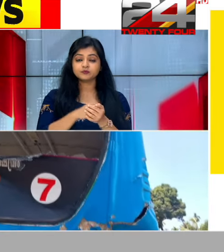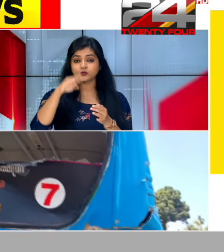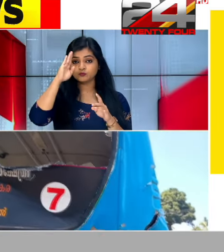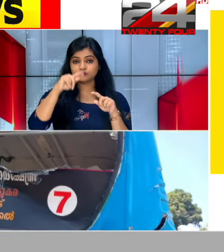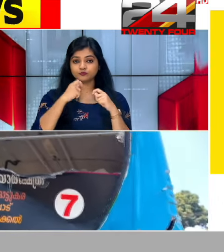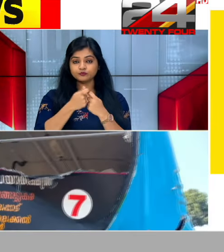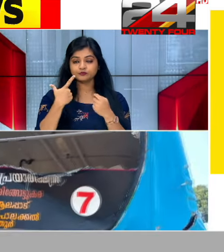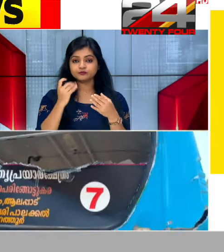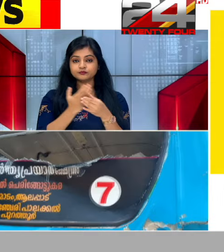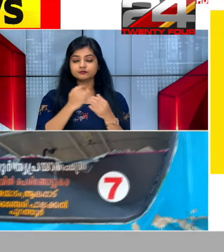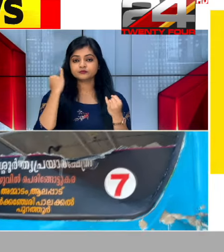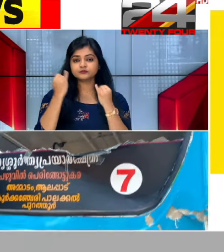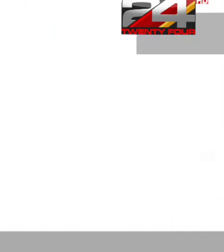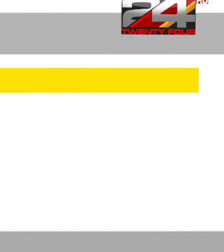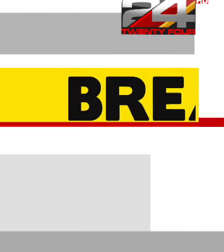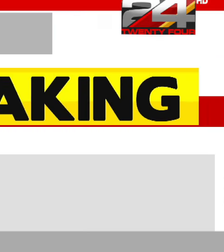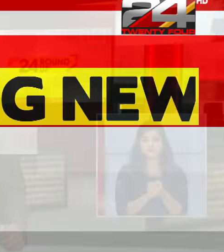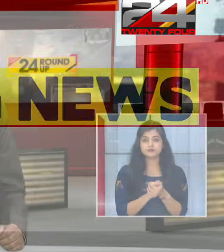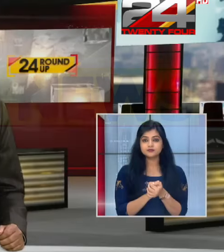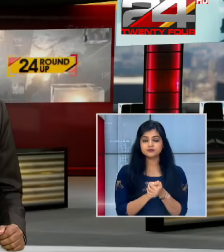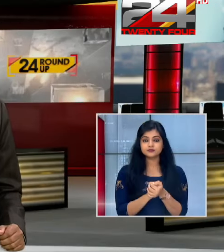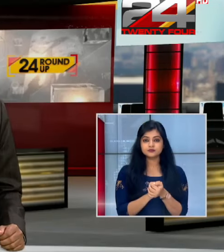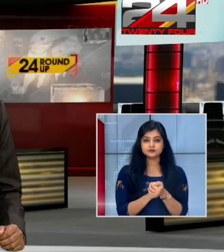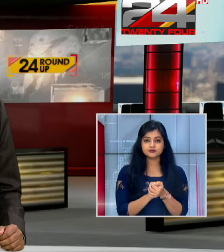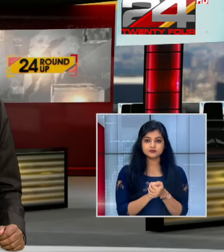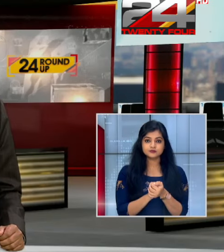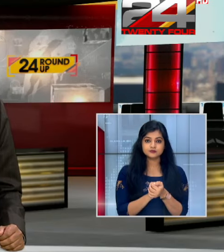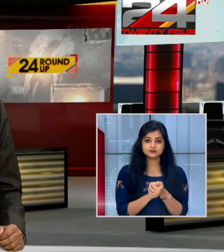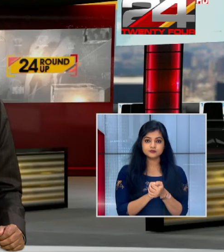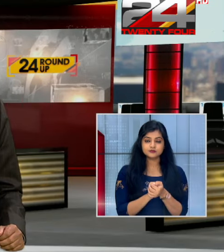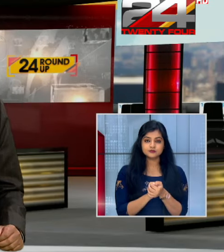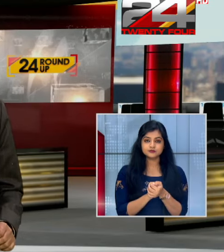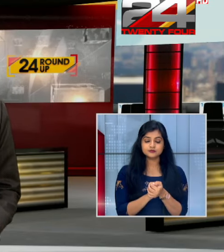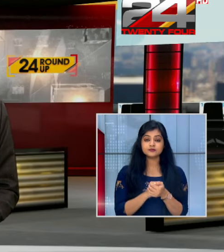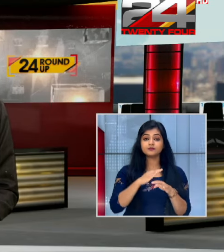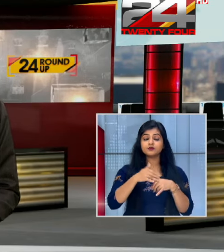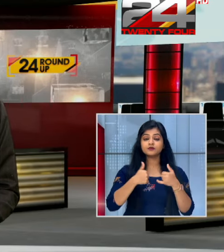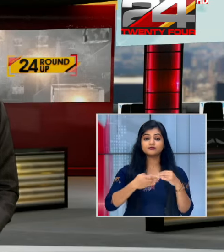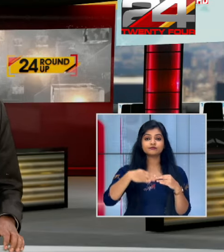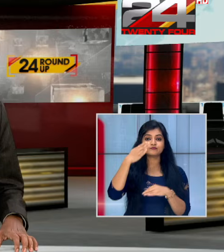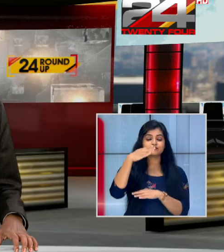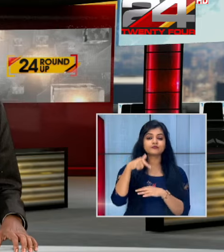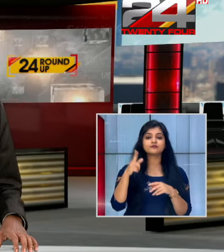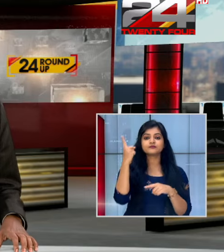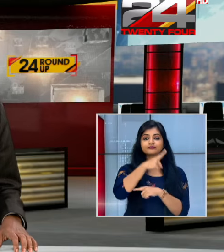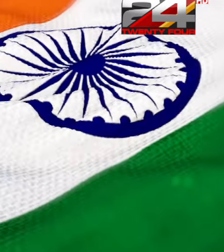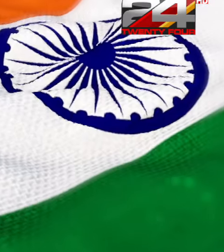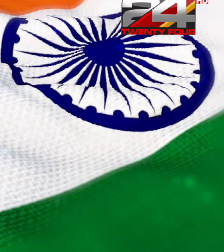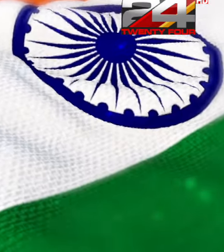കേസെടുത്ത് അന്വേഷണം ആരംഭിച്ചിട്ടുണ്ട്. ഗോകുൽ, ശരി, സൂരജാണ് വിവരങ്ങൾ നൽകിയത്. രാജ്യം സ്വാതന്ത്ര്യ ദിനാഘോഷം.